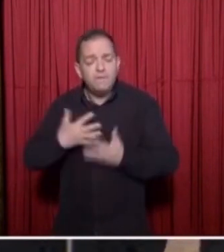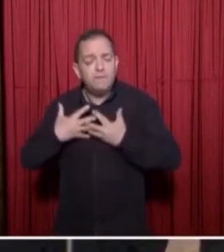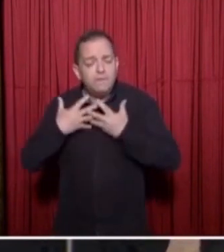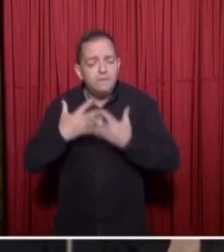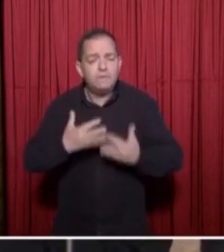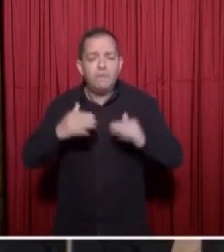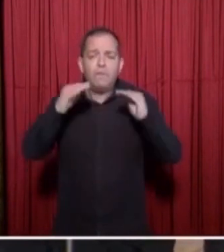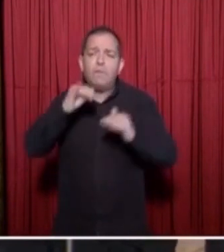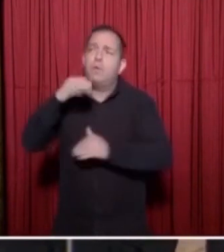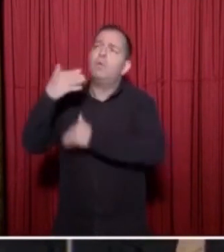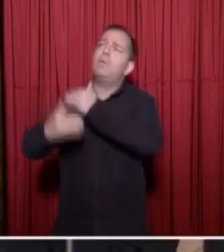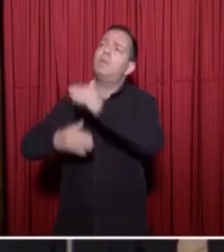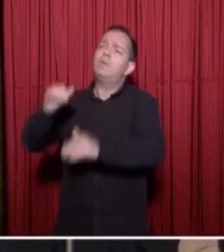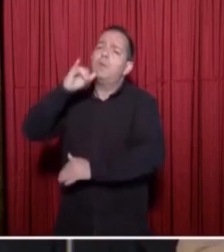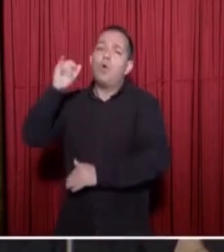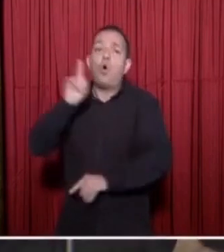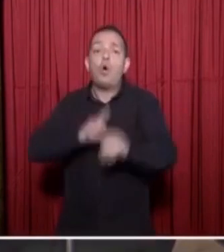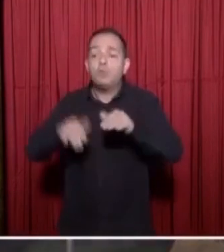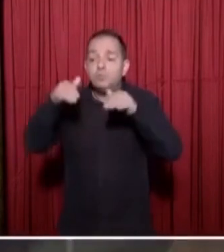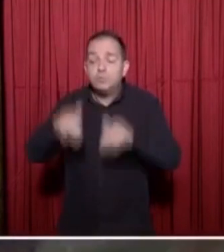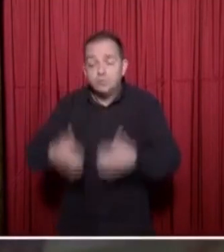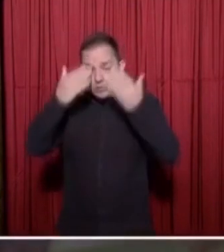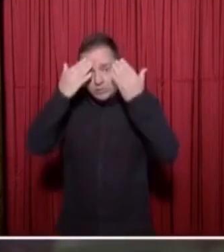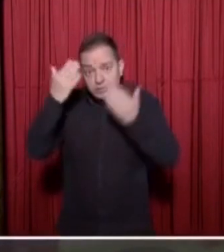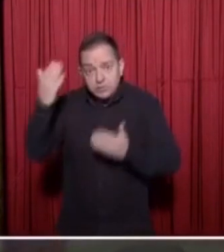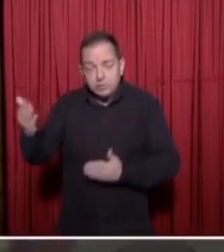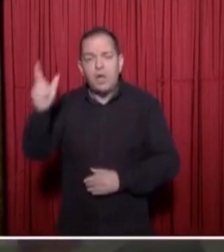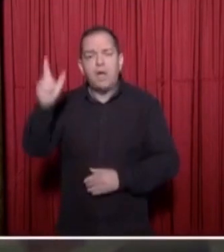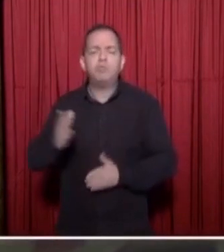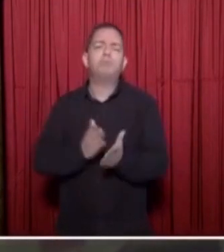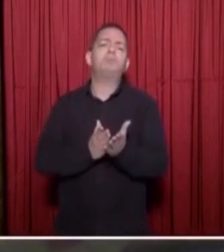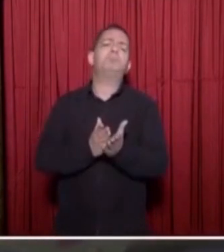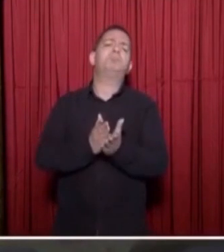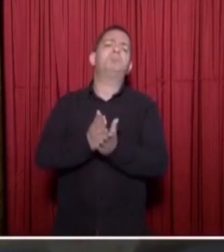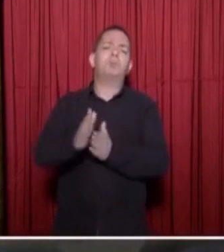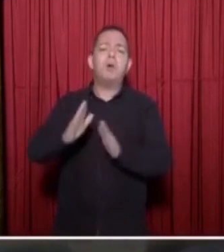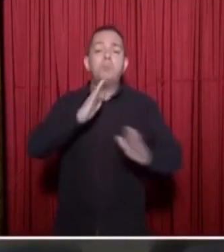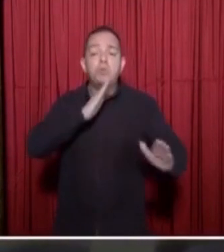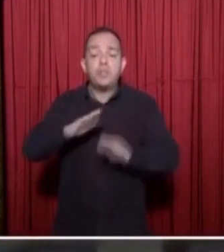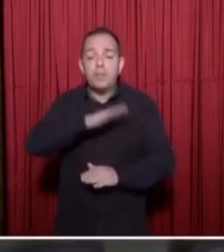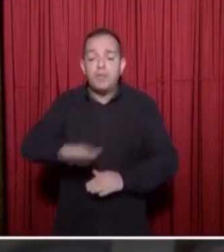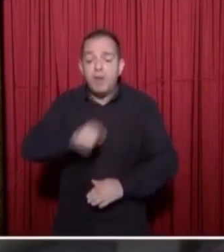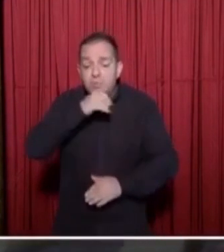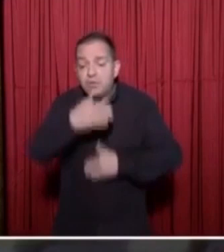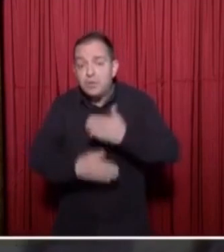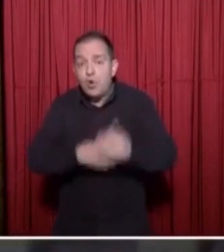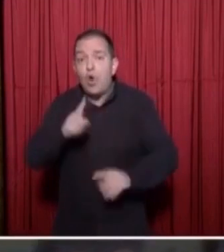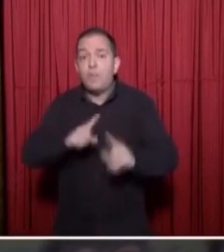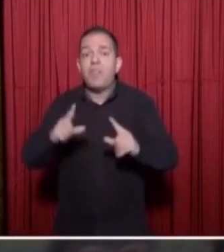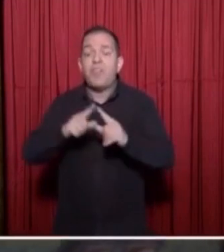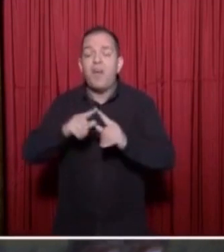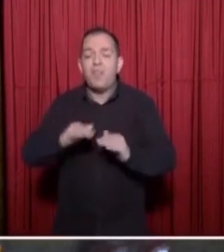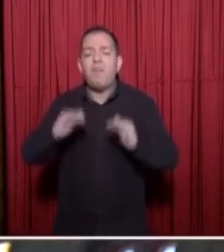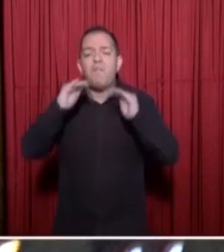από το αιώνος και έως του αιώνος εψηφουμένους αυτών. Και η δικαιοσύνη αυτού επίηση όλων της φυλάς διαθήκην αυτού